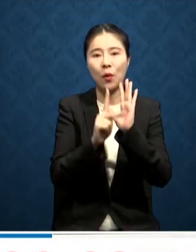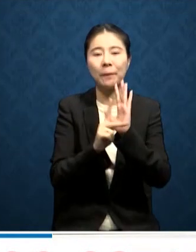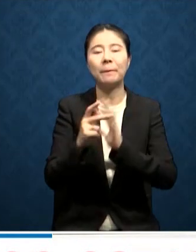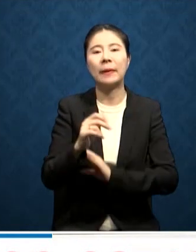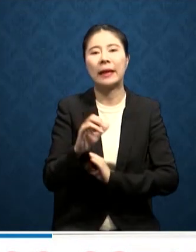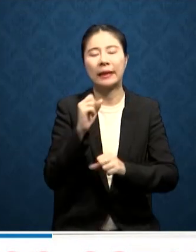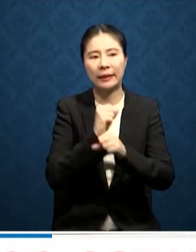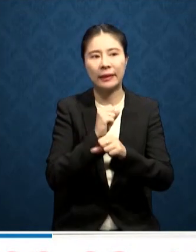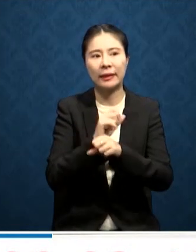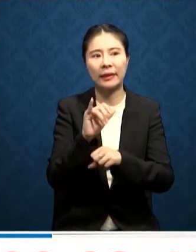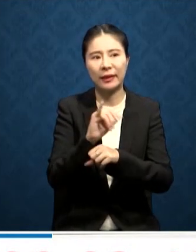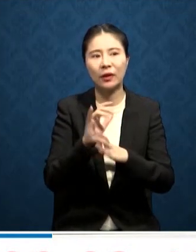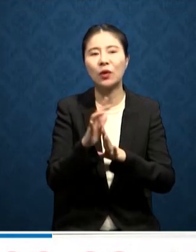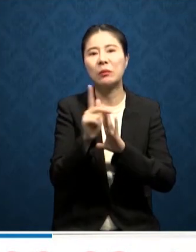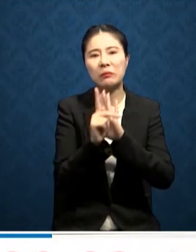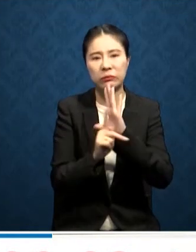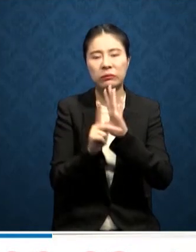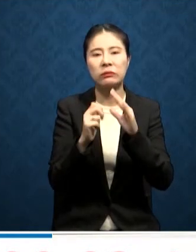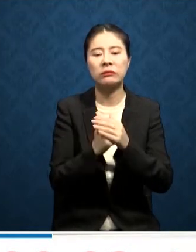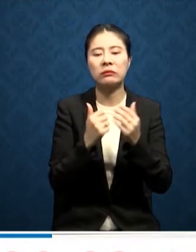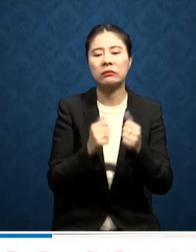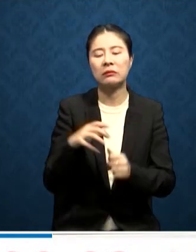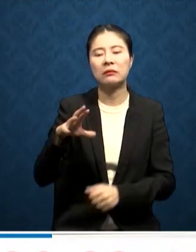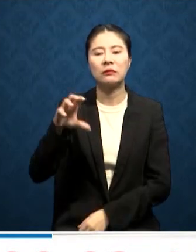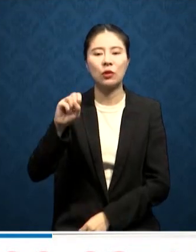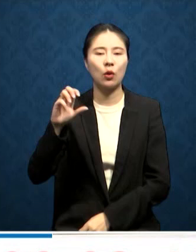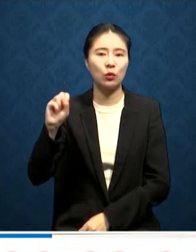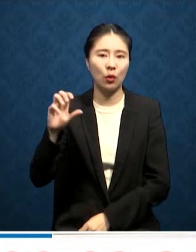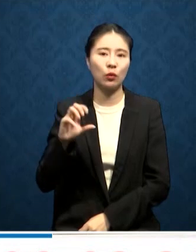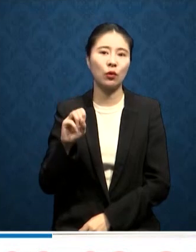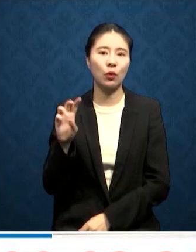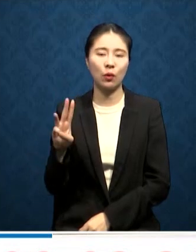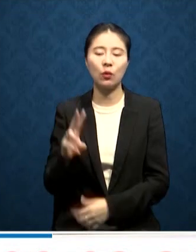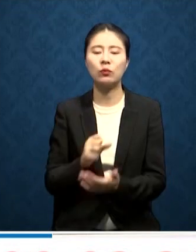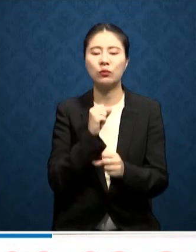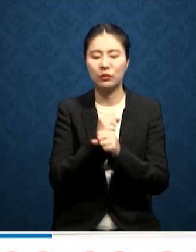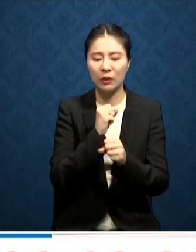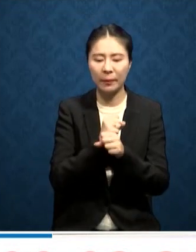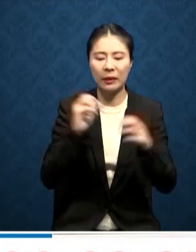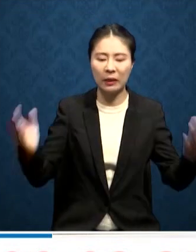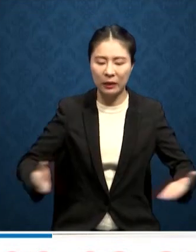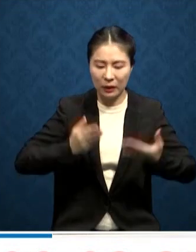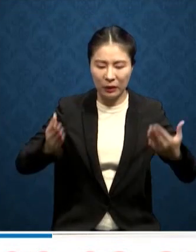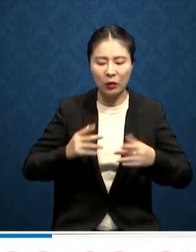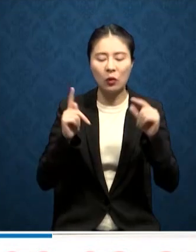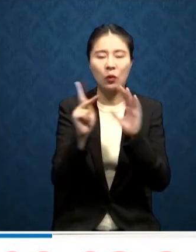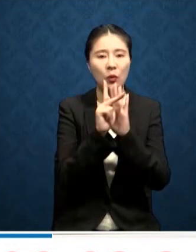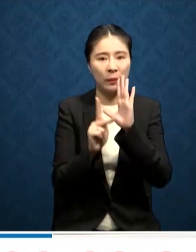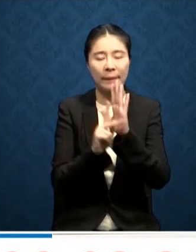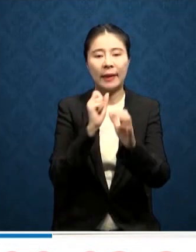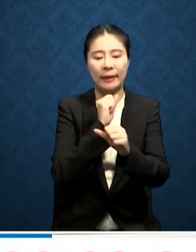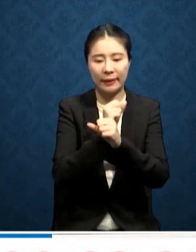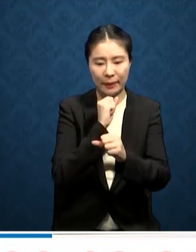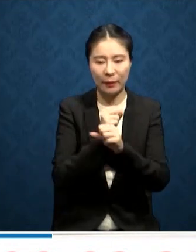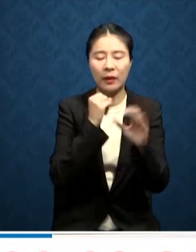ทางสวทั้งหลายนะครับทั้งพวกเราเนี่ยทางสภาไม่ว่าจะเป็นสวเนี่ยจะช่วยในเรื่องของกฎหมายที่ทำให้ท่านทำงาน